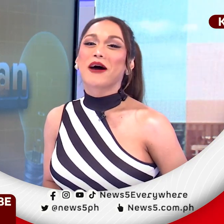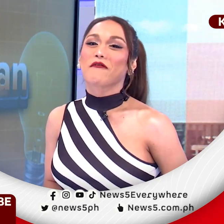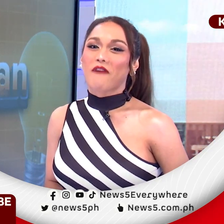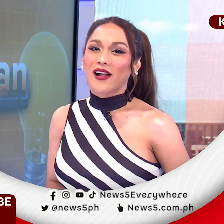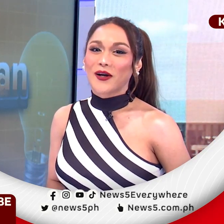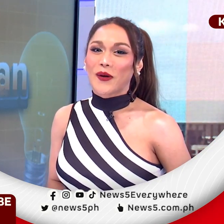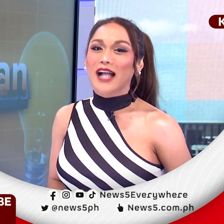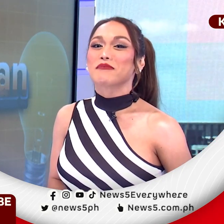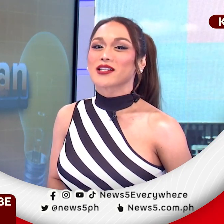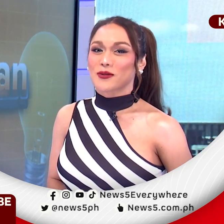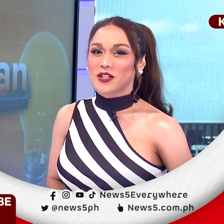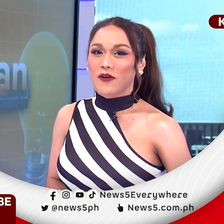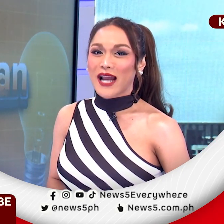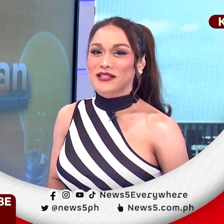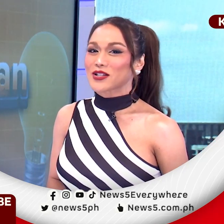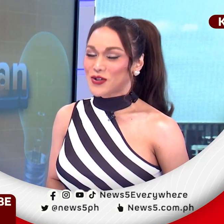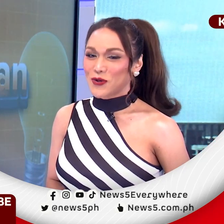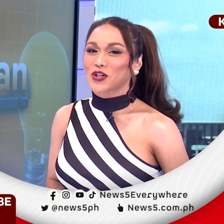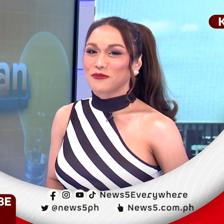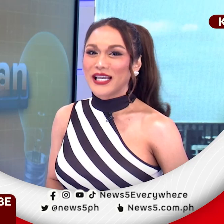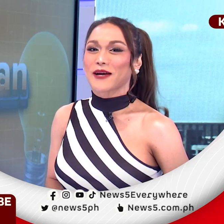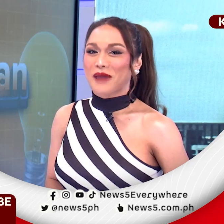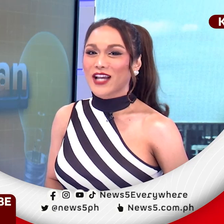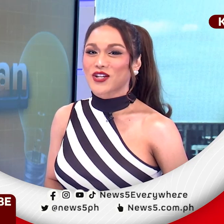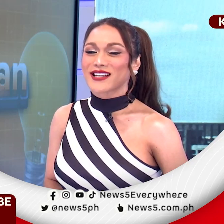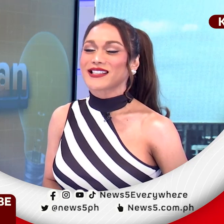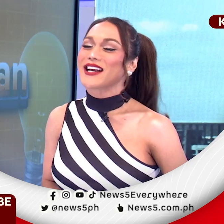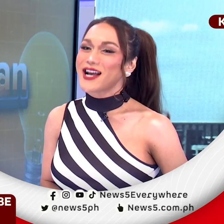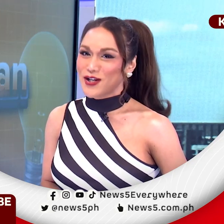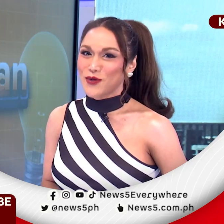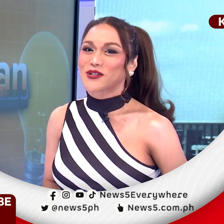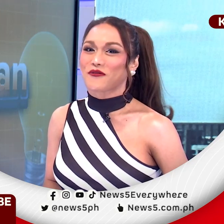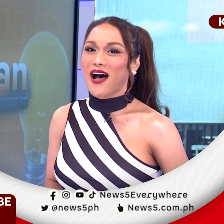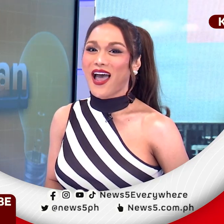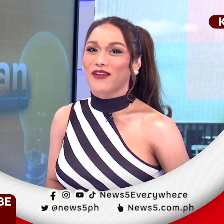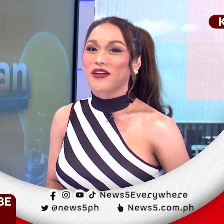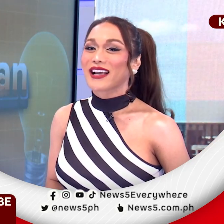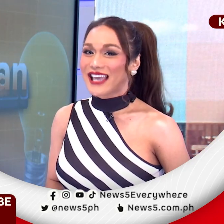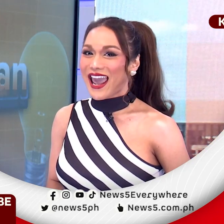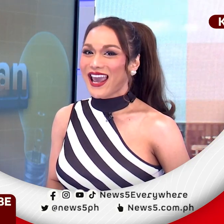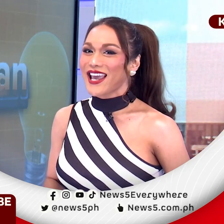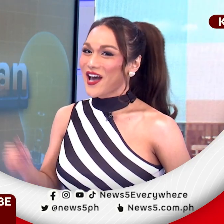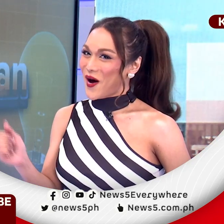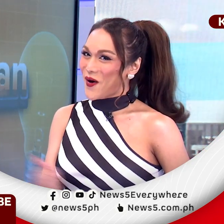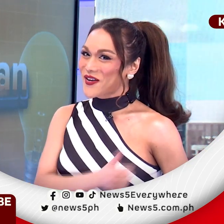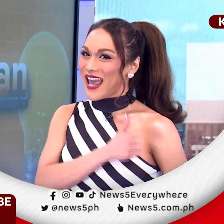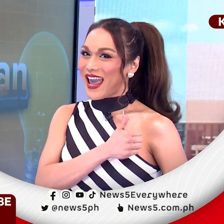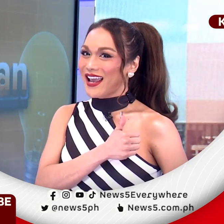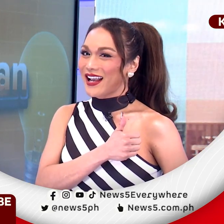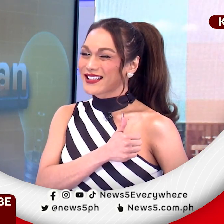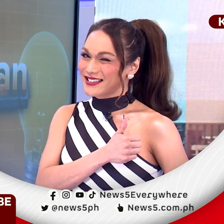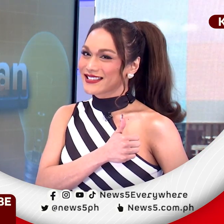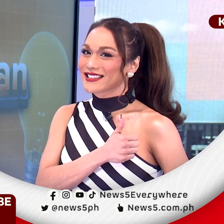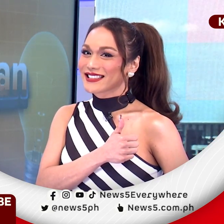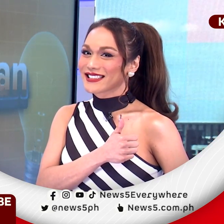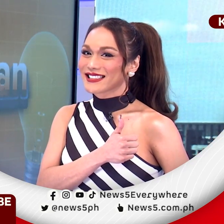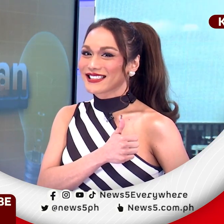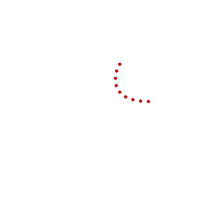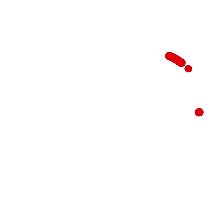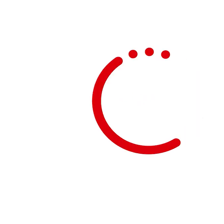impormasyon, mag-follow at mag-subscribe sa social media pages ng News 5. K? Okay.